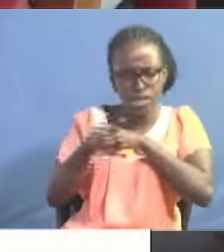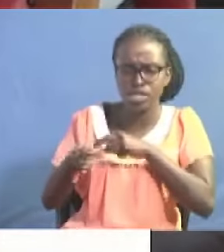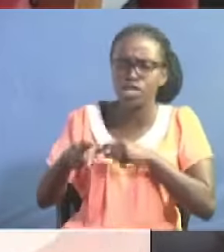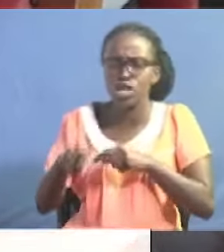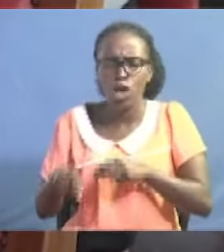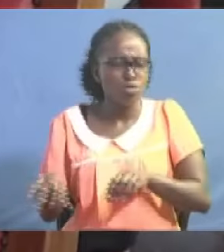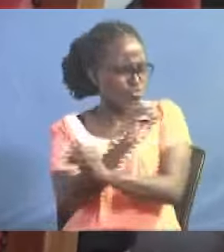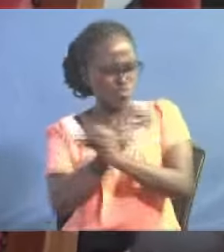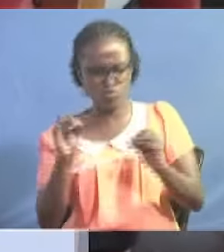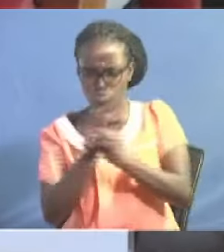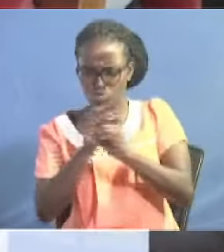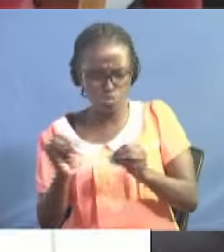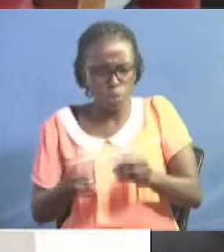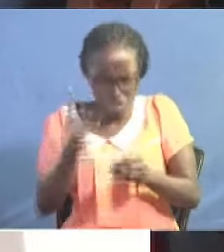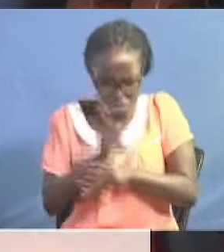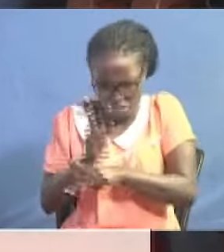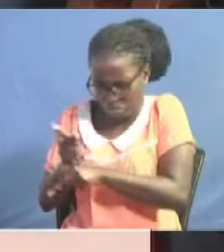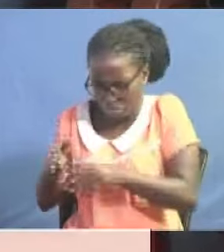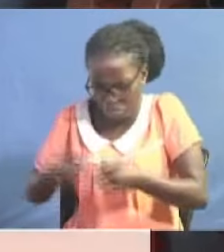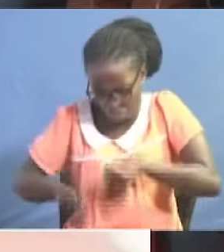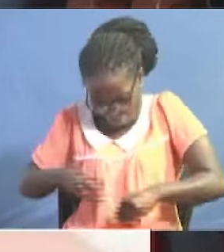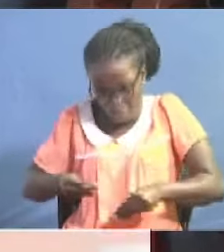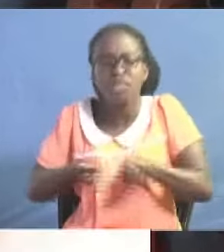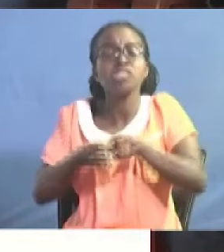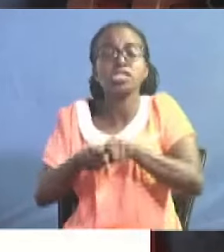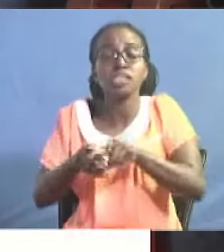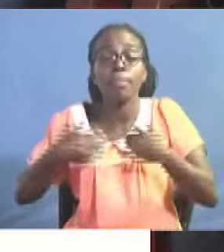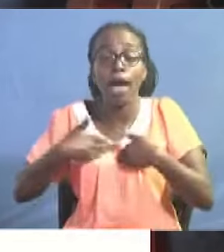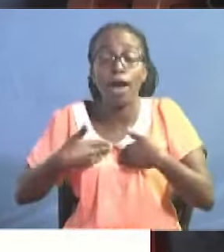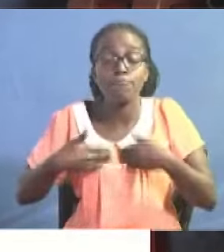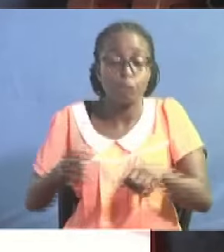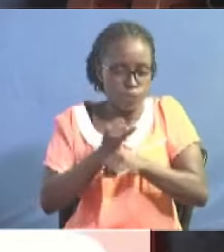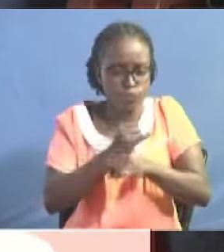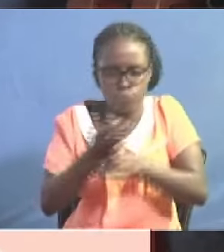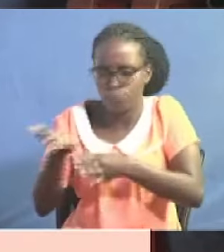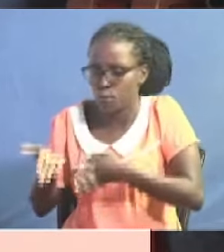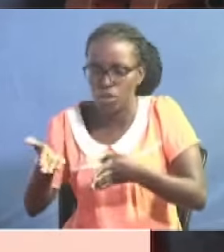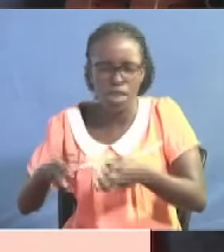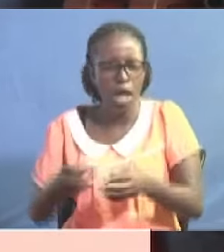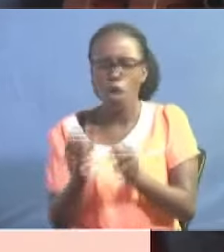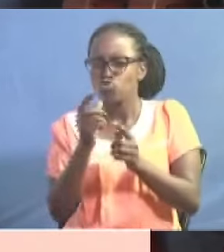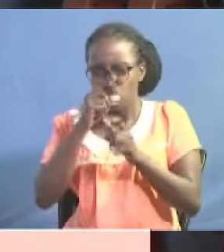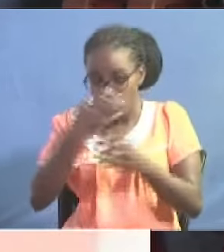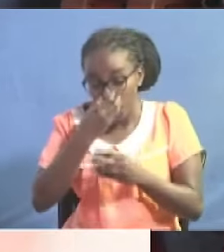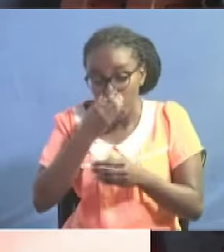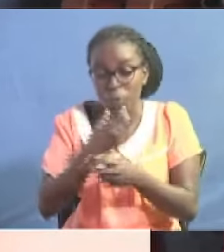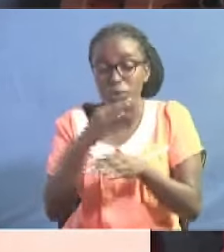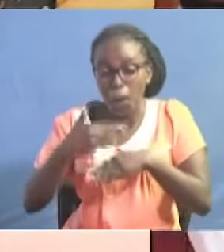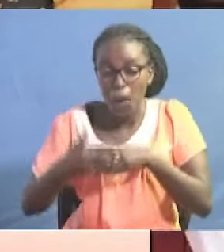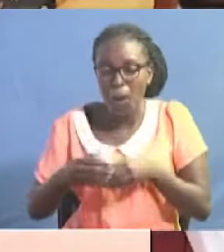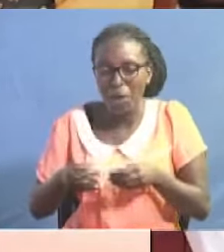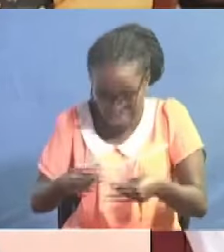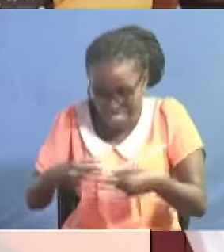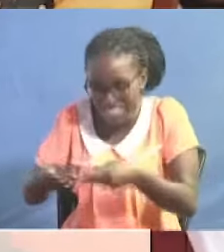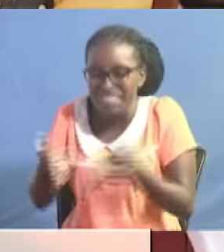walikataa utoaji wa michango makanisani? Kwani matendo yake Rais William Ruto ya kuahidi kutoa mchango kwa kutia sahihi